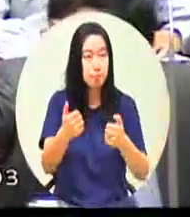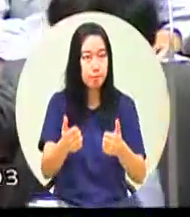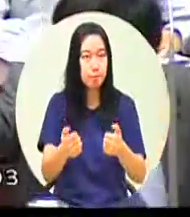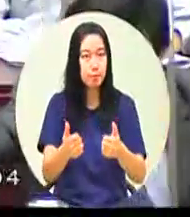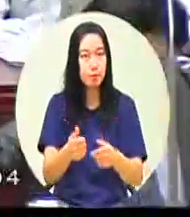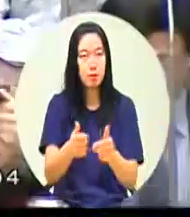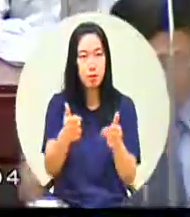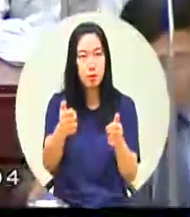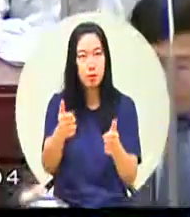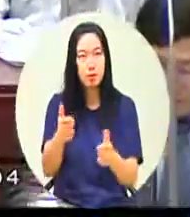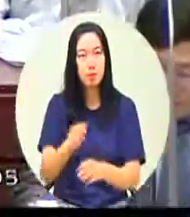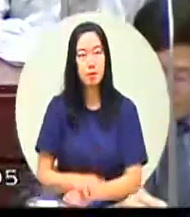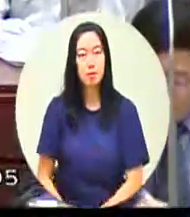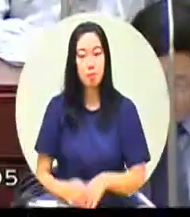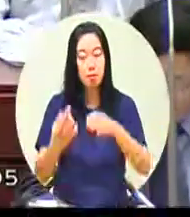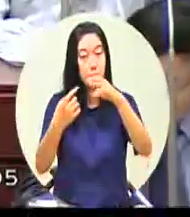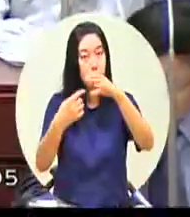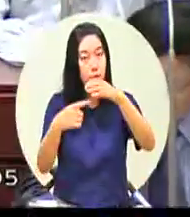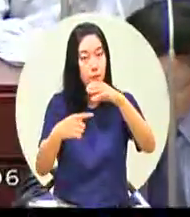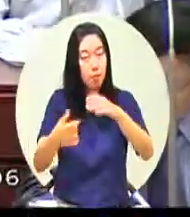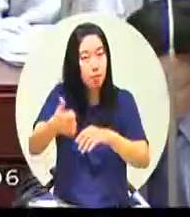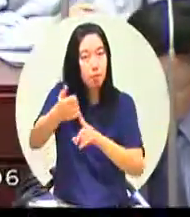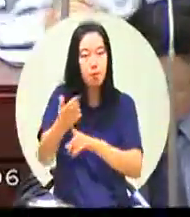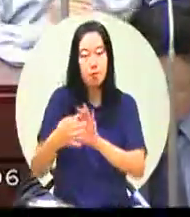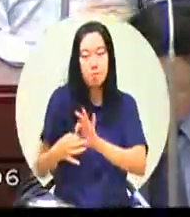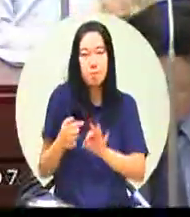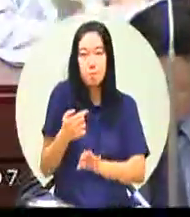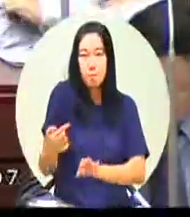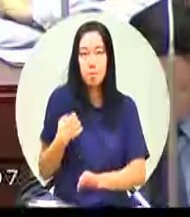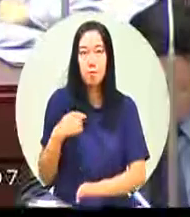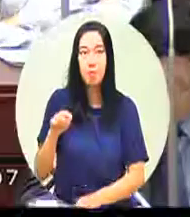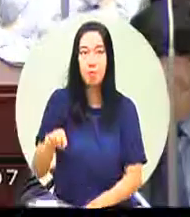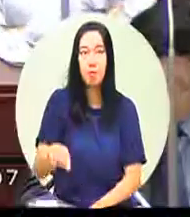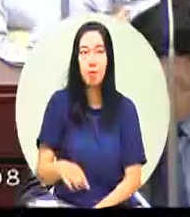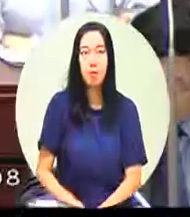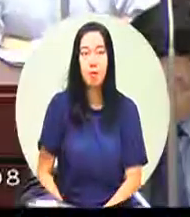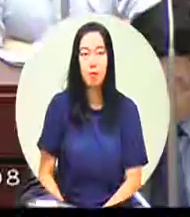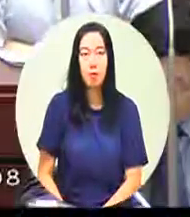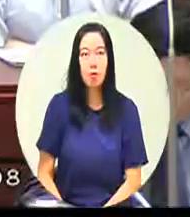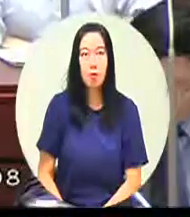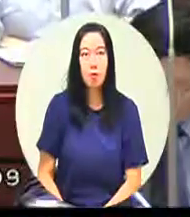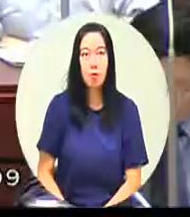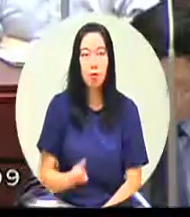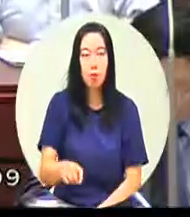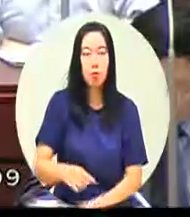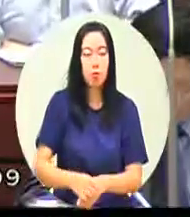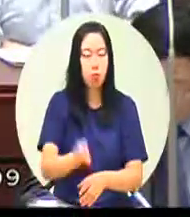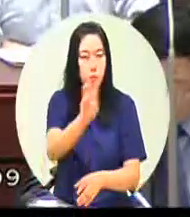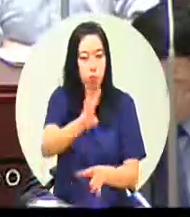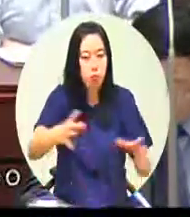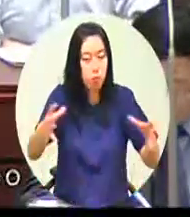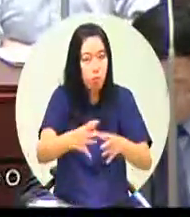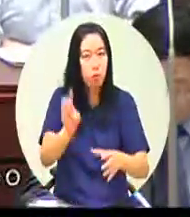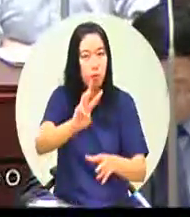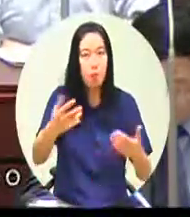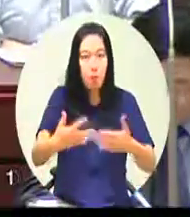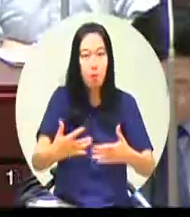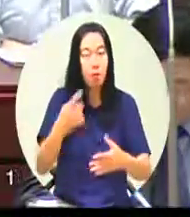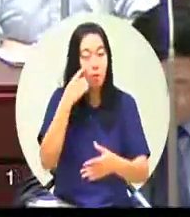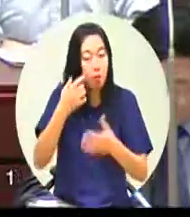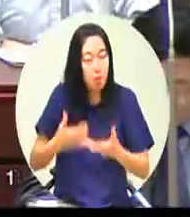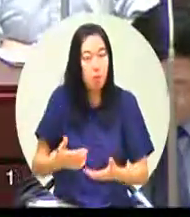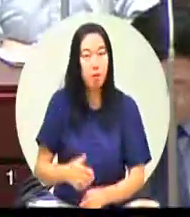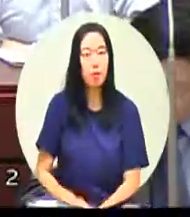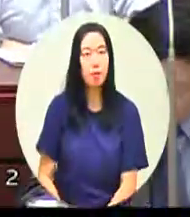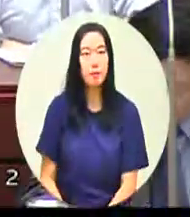们钟议员，非常关心我们无灾水地区的一个供水的一个问题。那有关